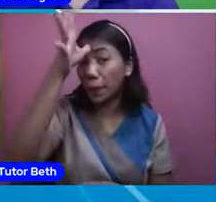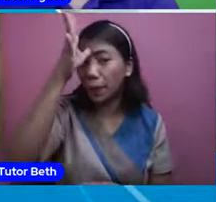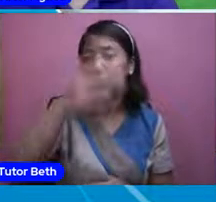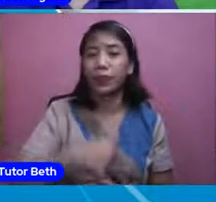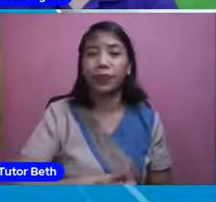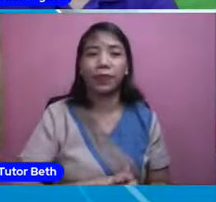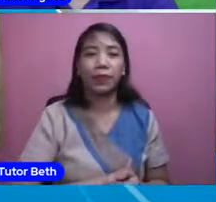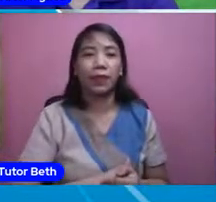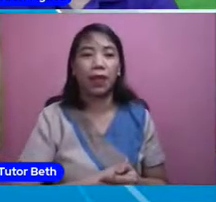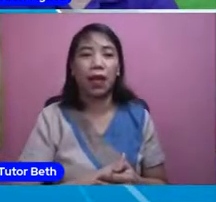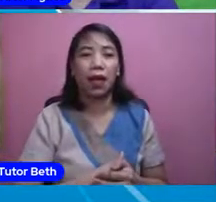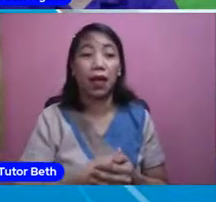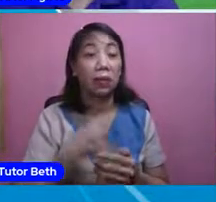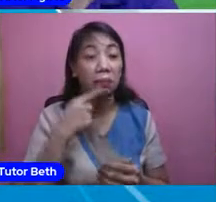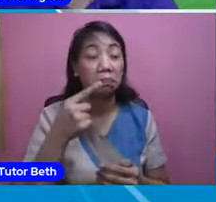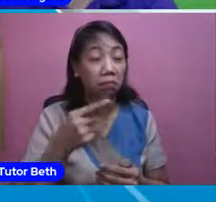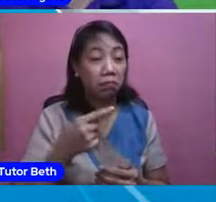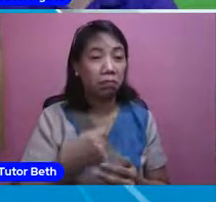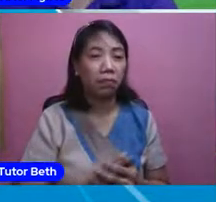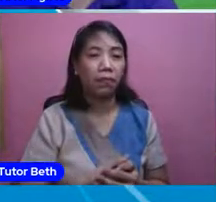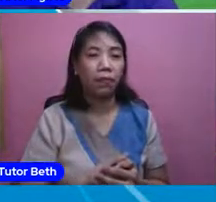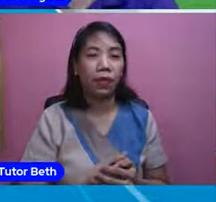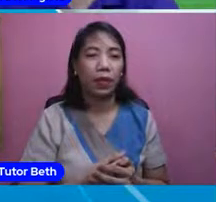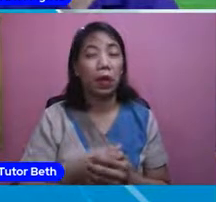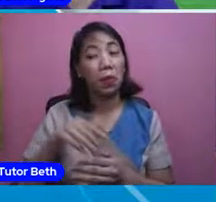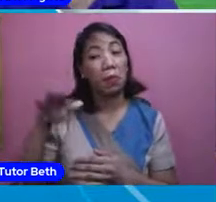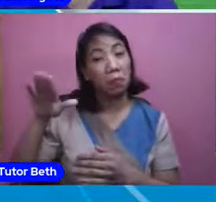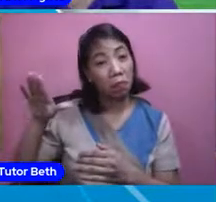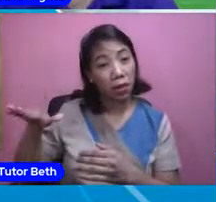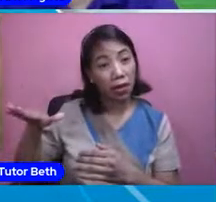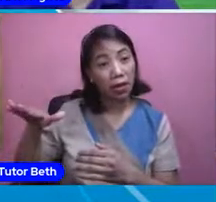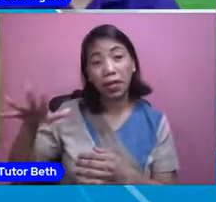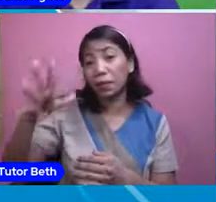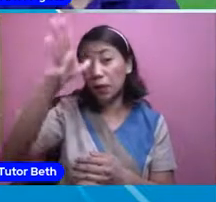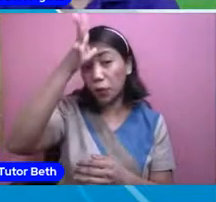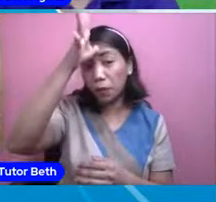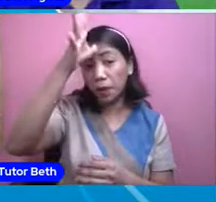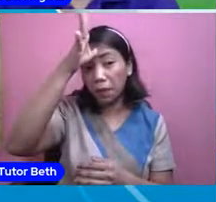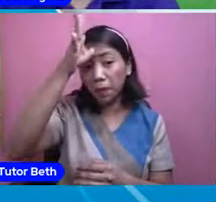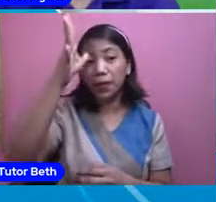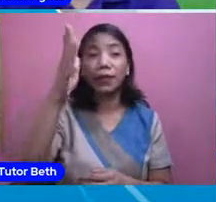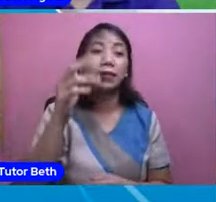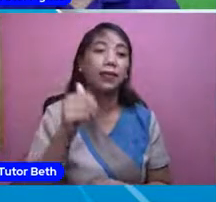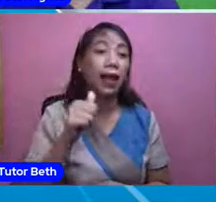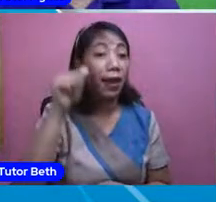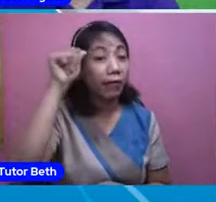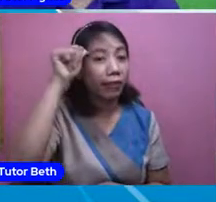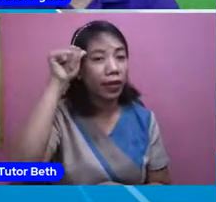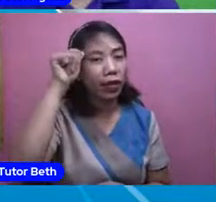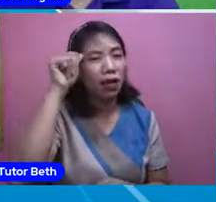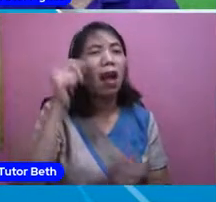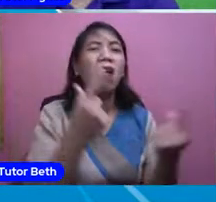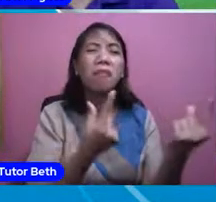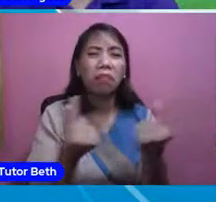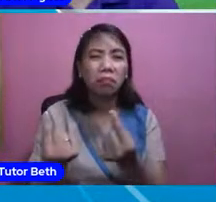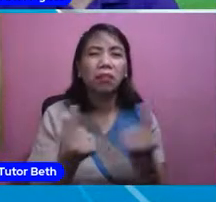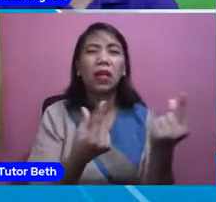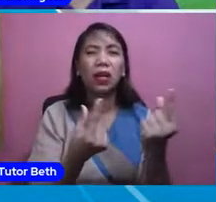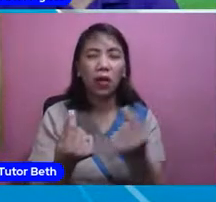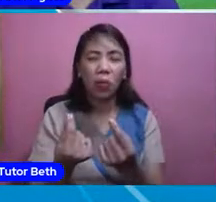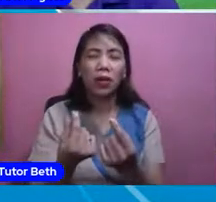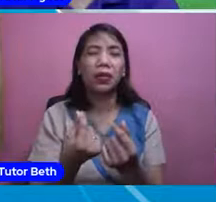po, nung maliit pa pala yung tatay ni Alvin, nagagawa na rin niya yung mga